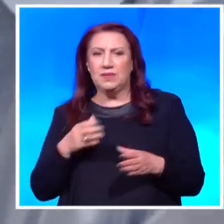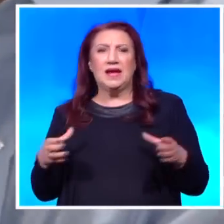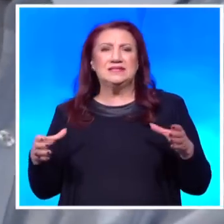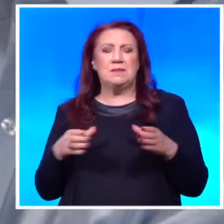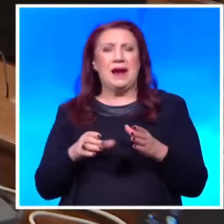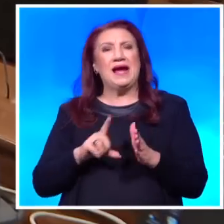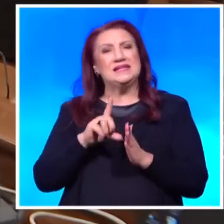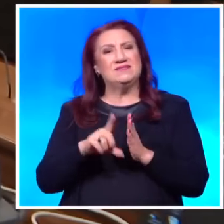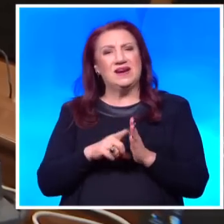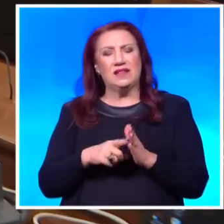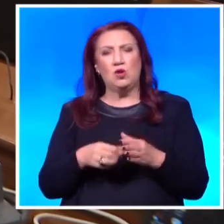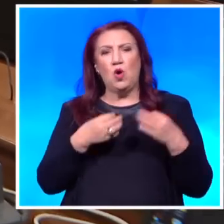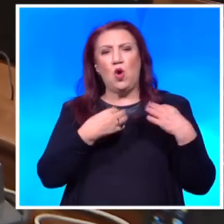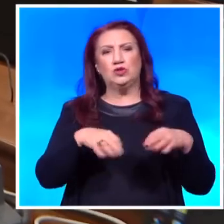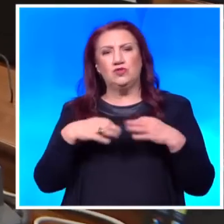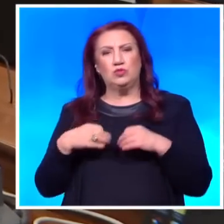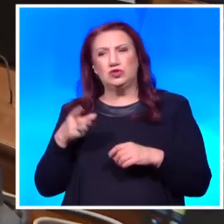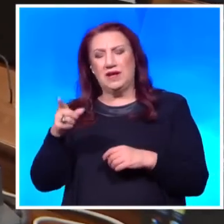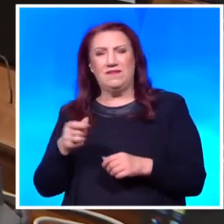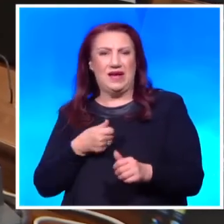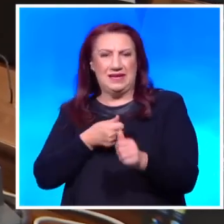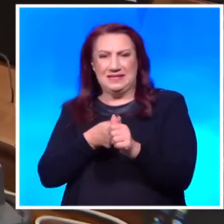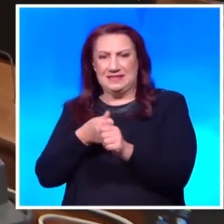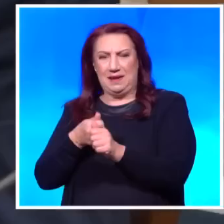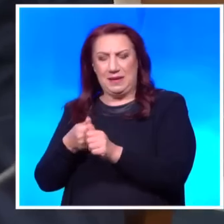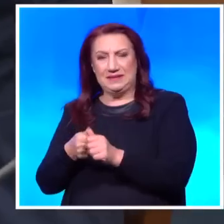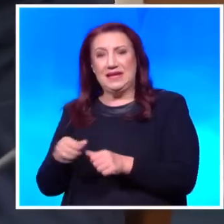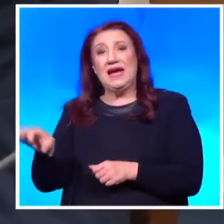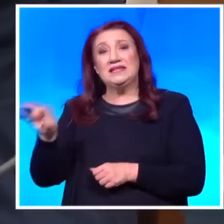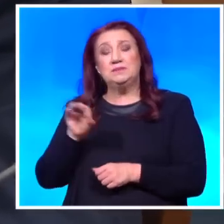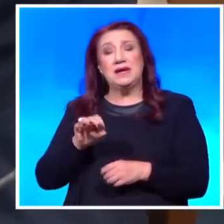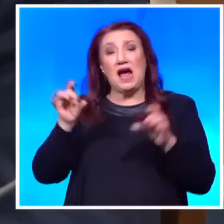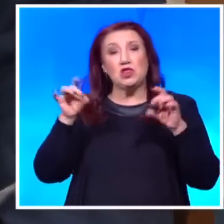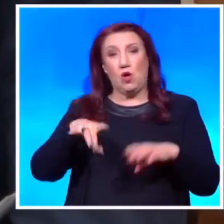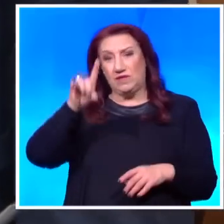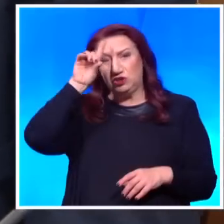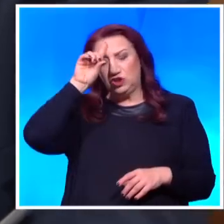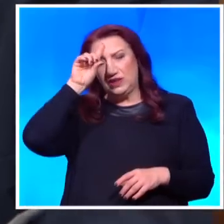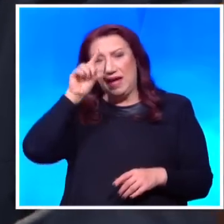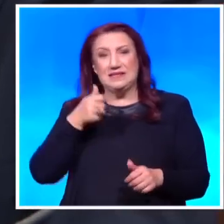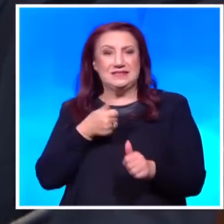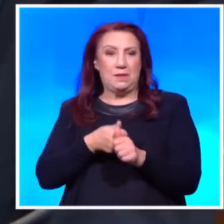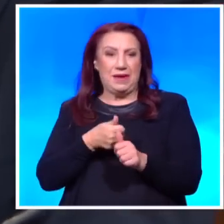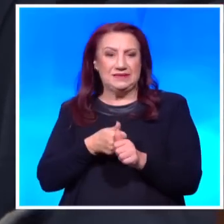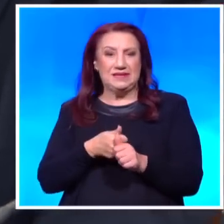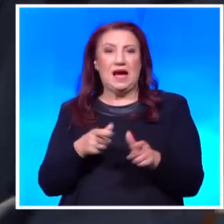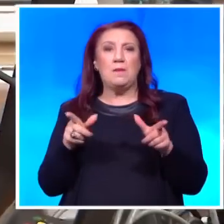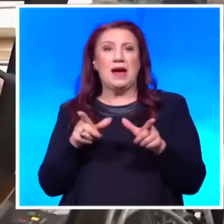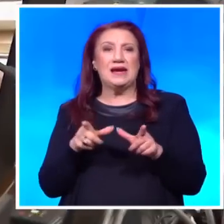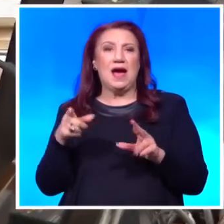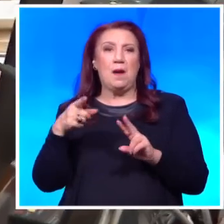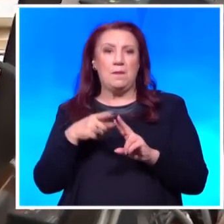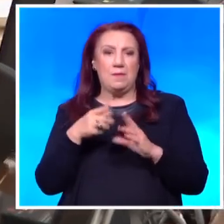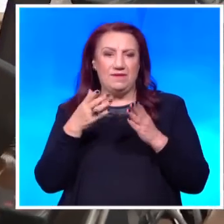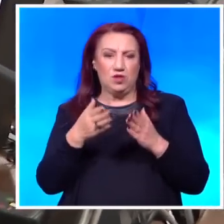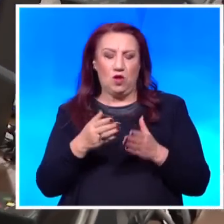и да назначат по предложение на Сарафов за негова заместничка Мария Павлова, няколко пъти заместник министър на правосъдието в служебни